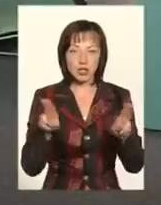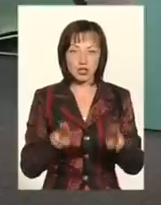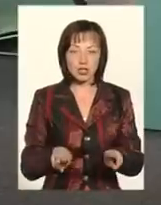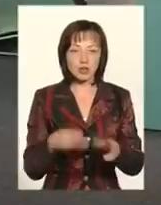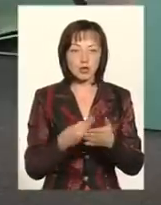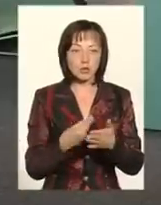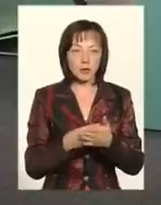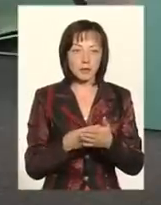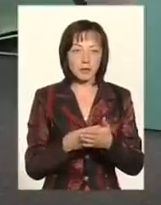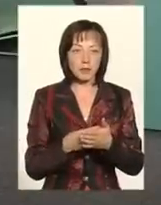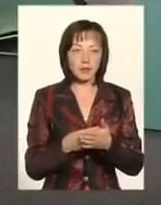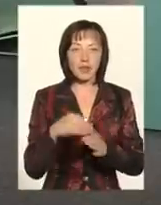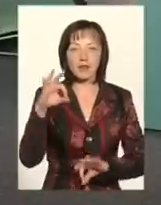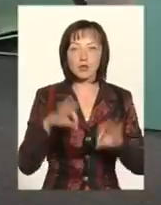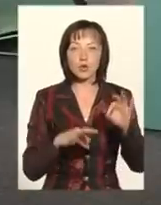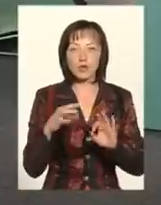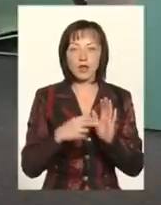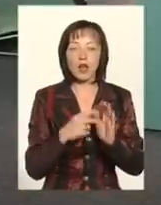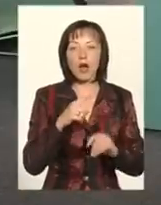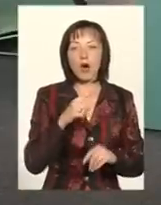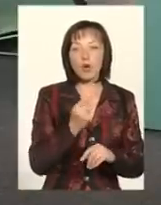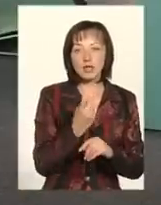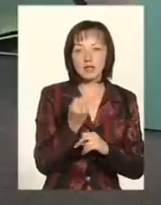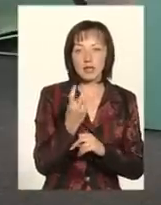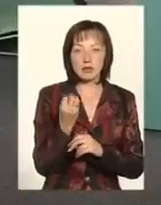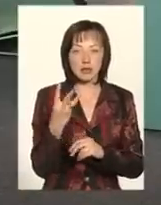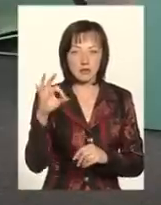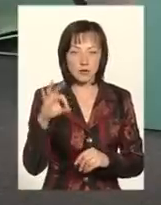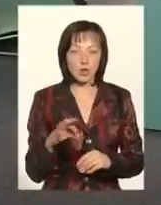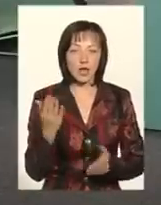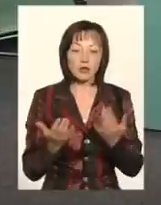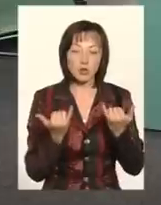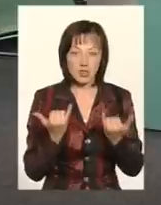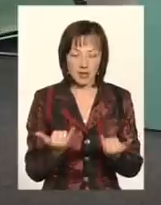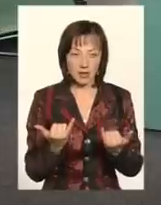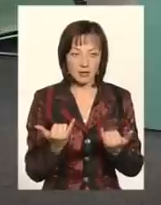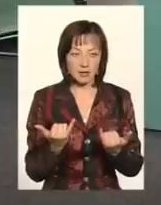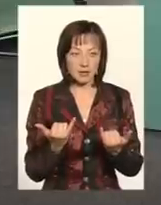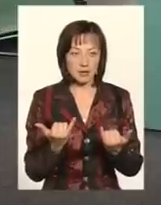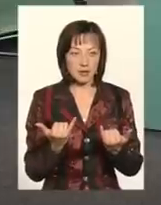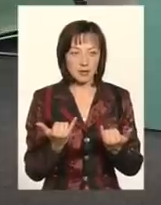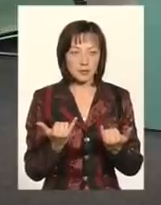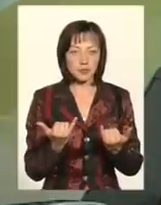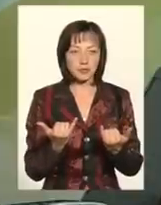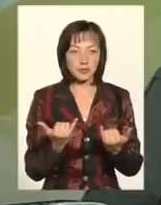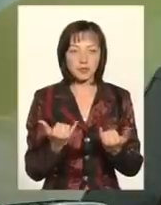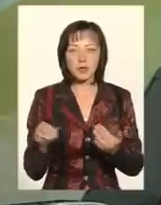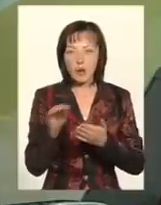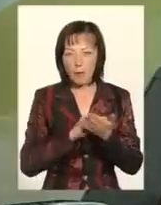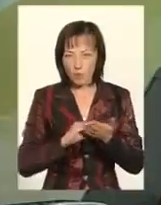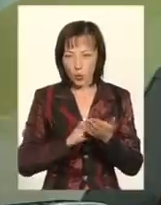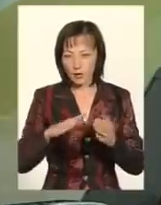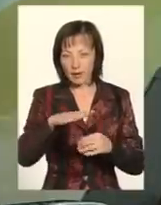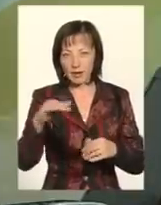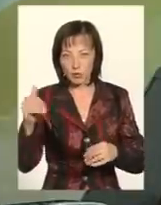там Суми по кредитах це відсоткова ставка 11 12 13 Якщо зараз іде перекредитування того чи